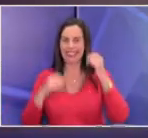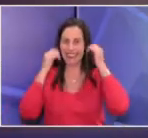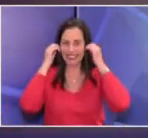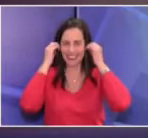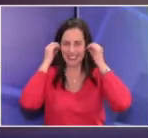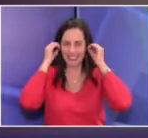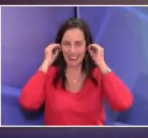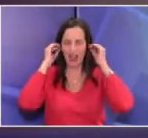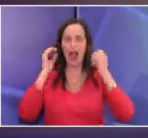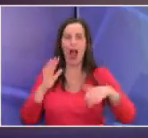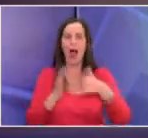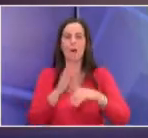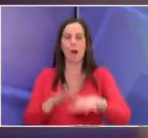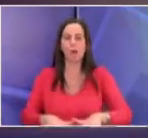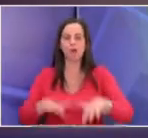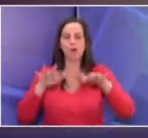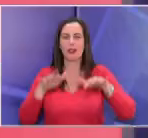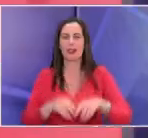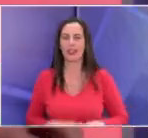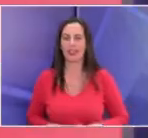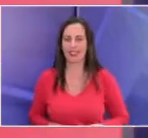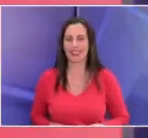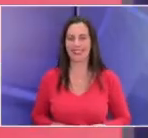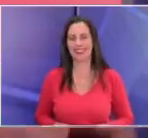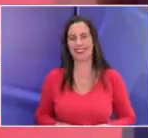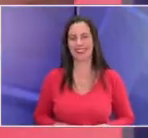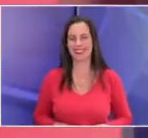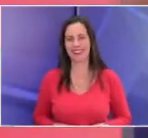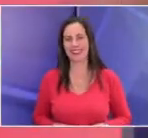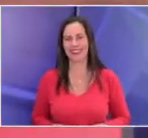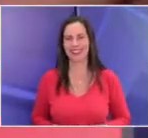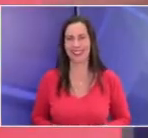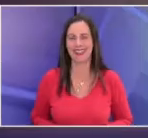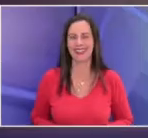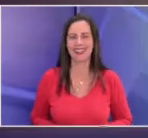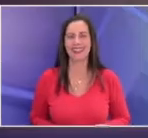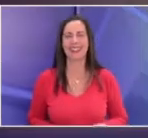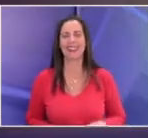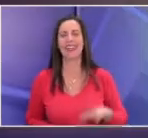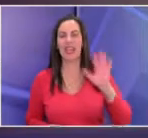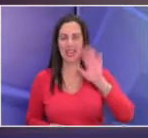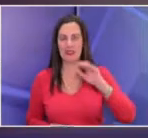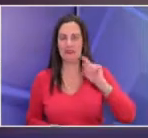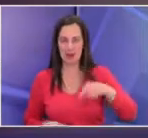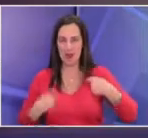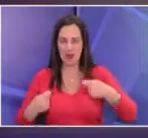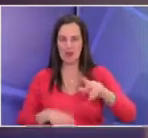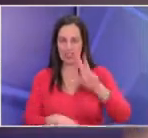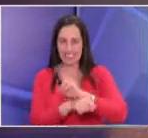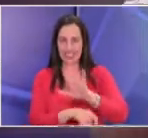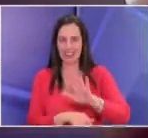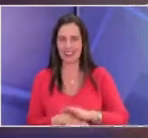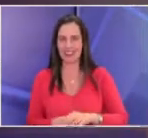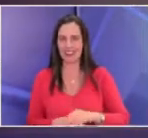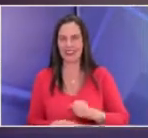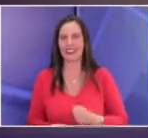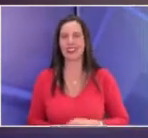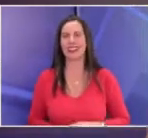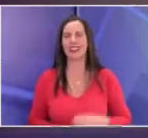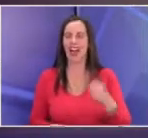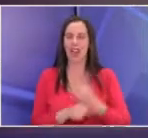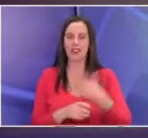בטעות יזכו לכך שאחרי הבחירות מישהו יזכור אותם. כי מה שהם לא ישיגו עכשיו הנכים לפני הבחירות, כבר